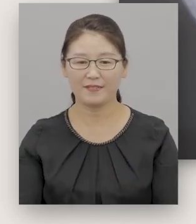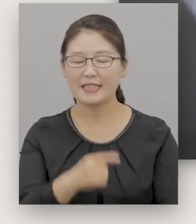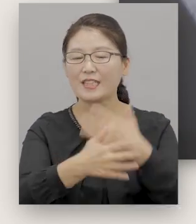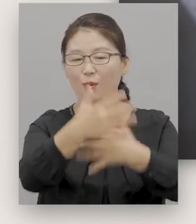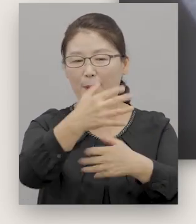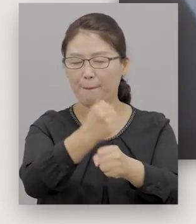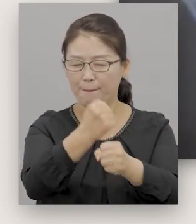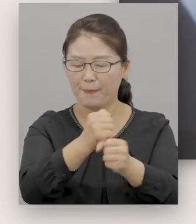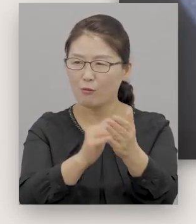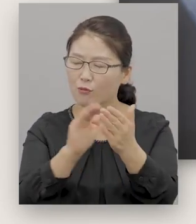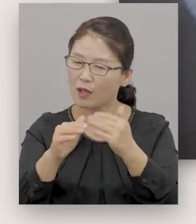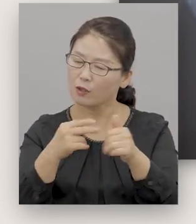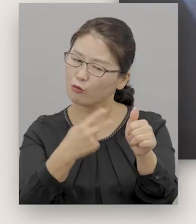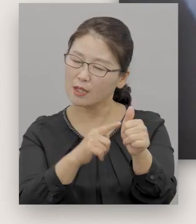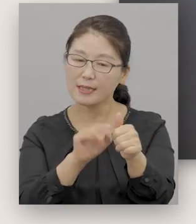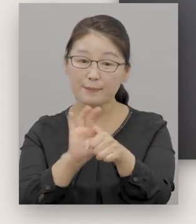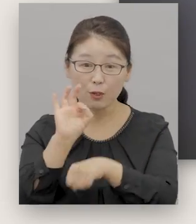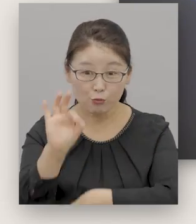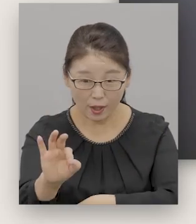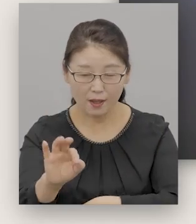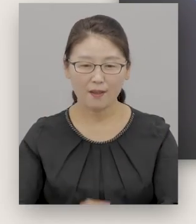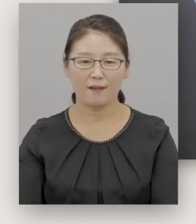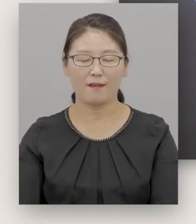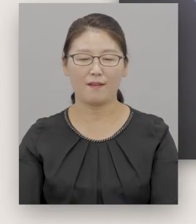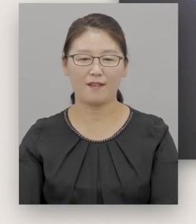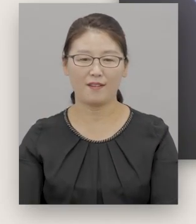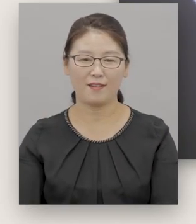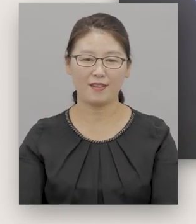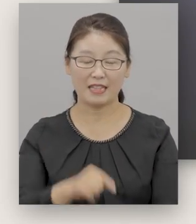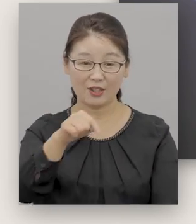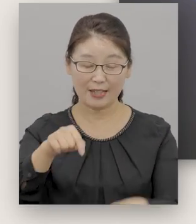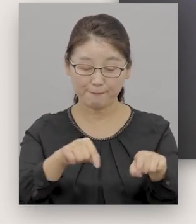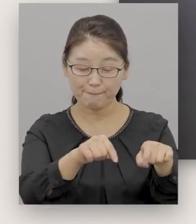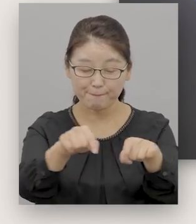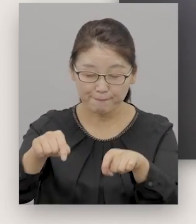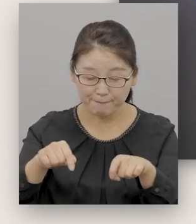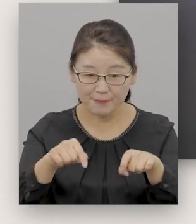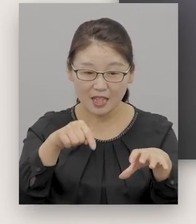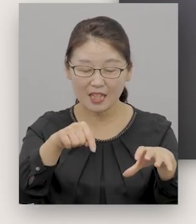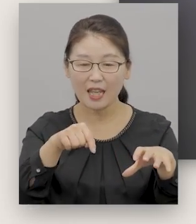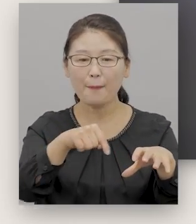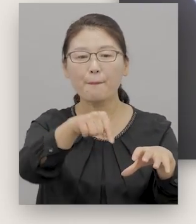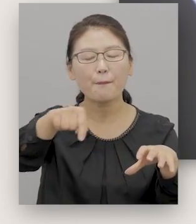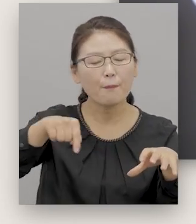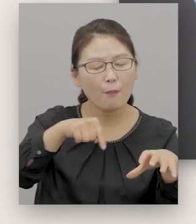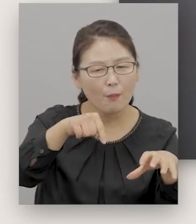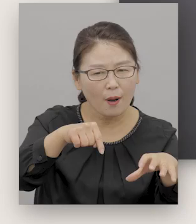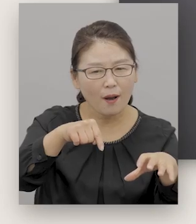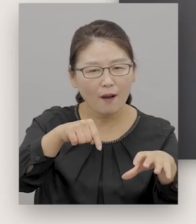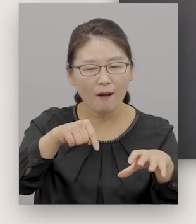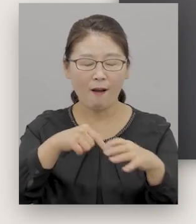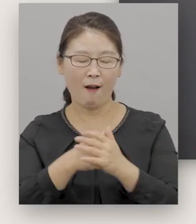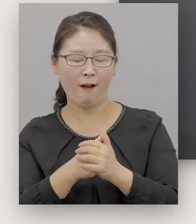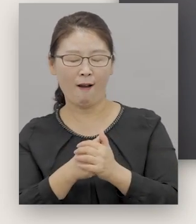정도 있다가 이 메커니즘 자체, 그러니까 축음기 위에 돌아가는 이런 판의 그의 굉장한 발명품이라고 생각을